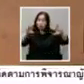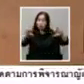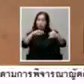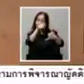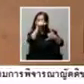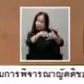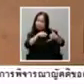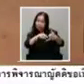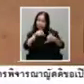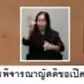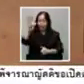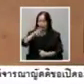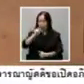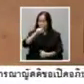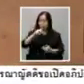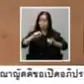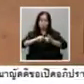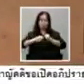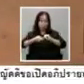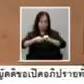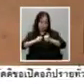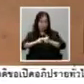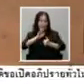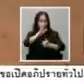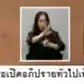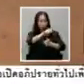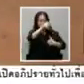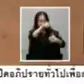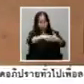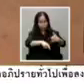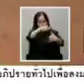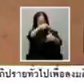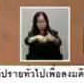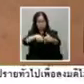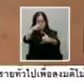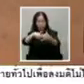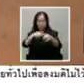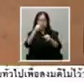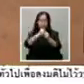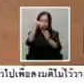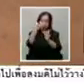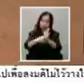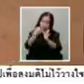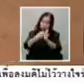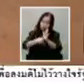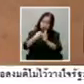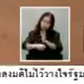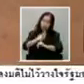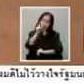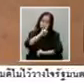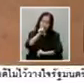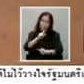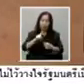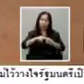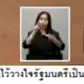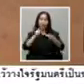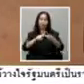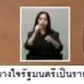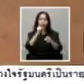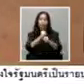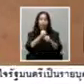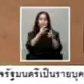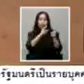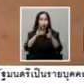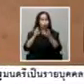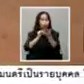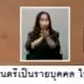หาประเด็นที่ท่านนายกตีท่านรัฐบาลมีความผิดพลาดบกพร่องมีการประพฤติไม่ชอบ